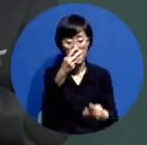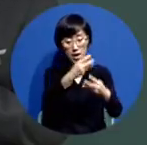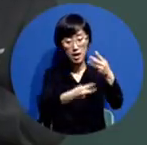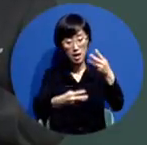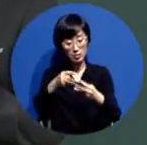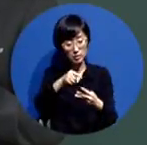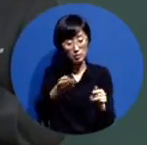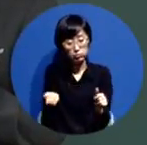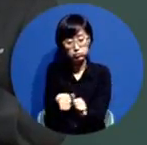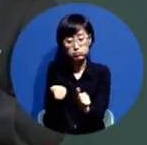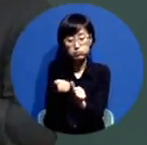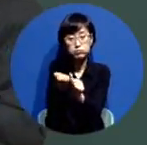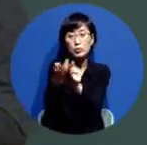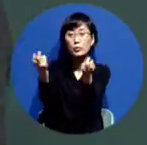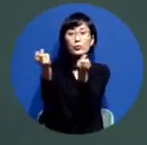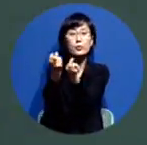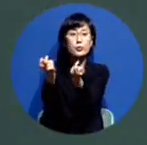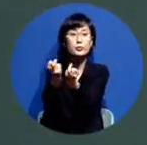remnant